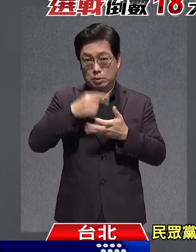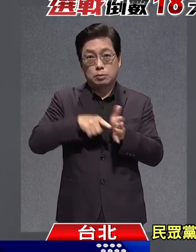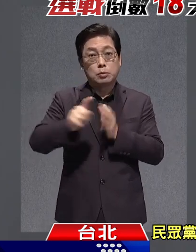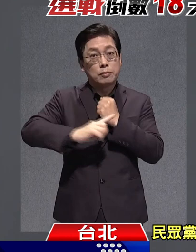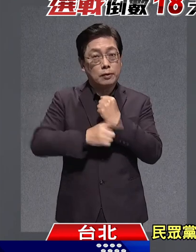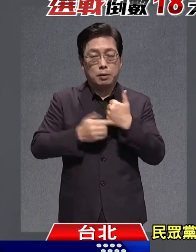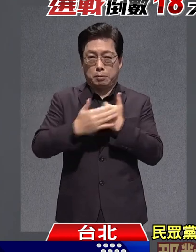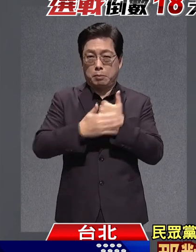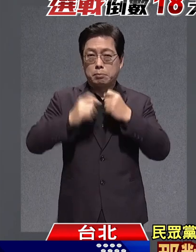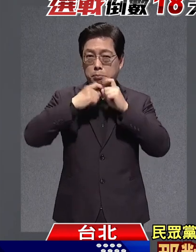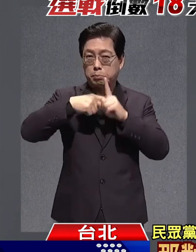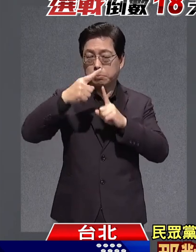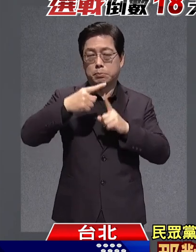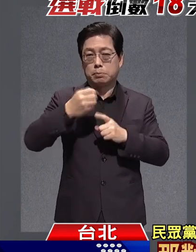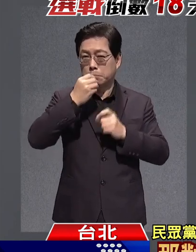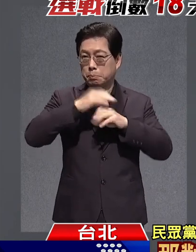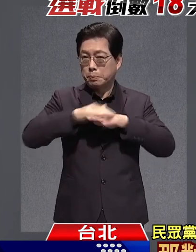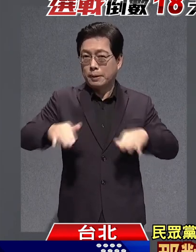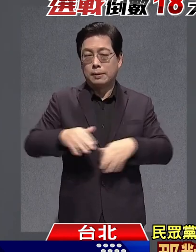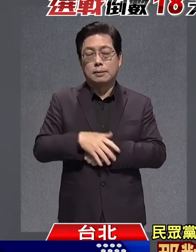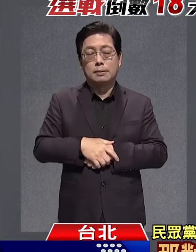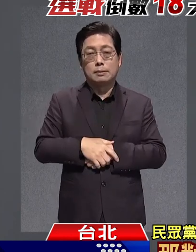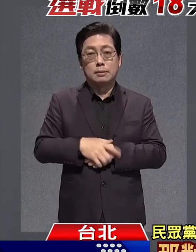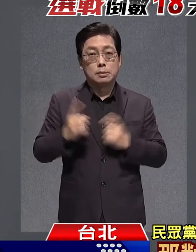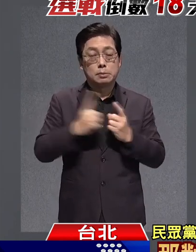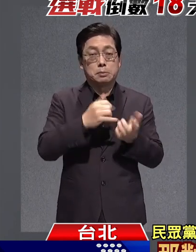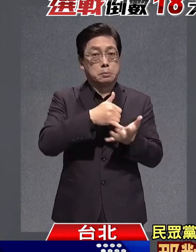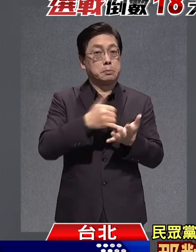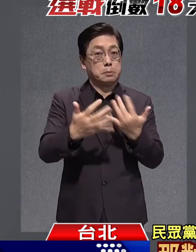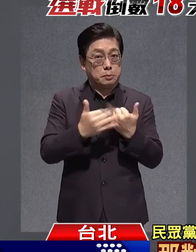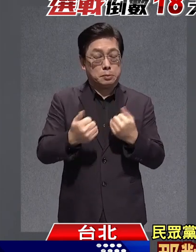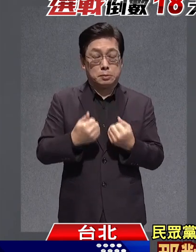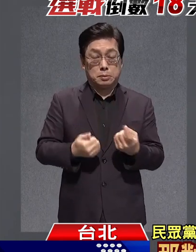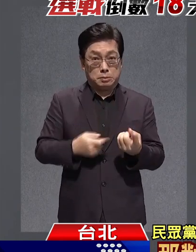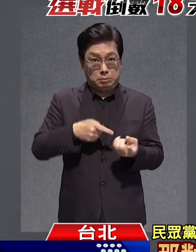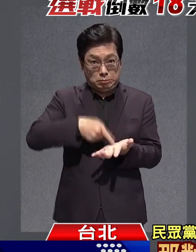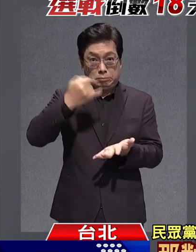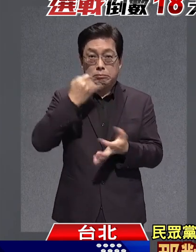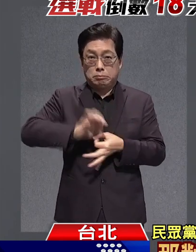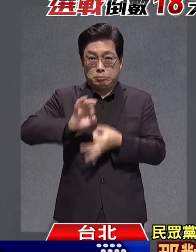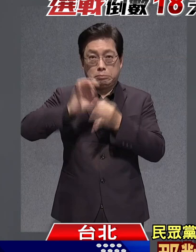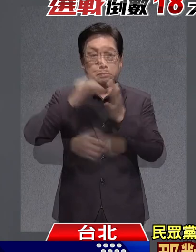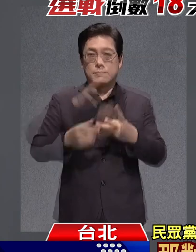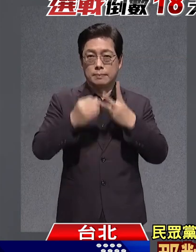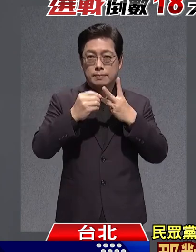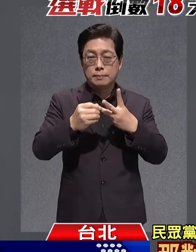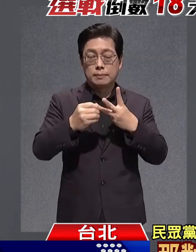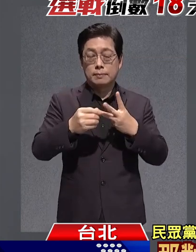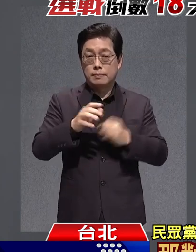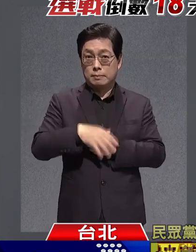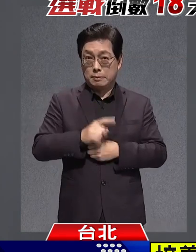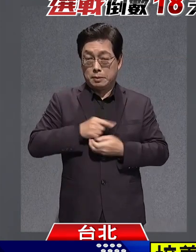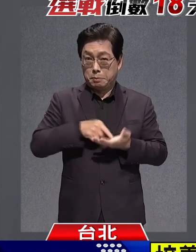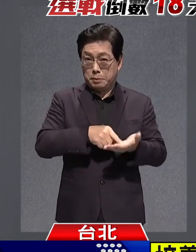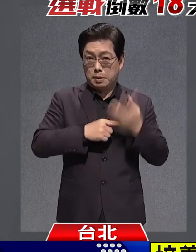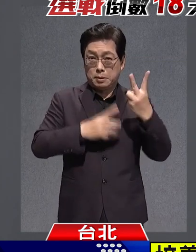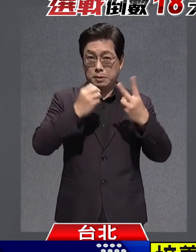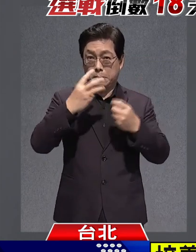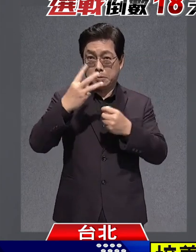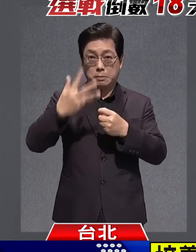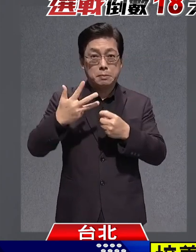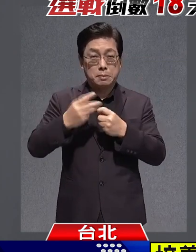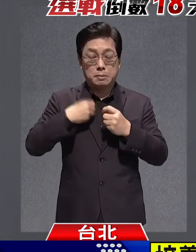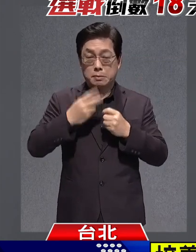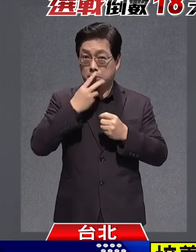质和食安。那对弱势学童，每一餐可以补助增加到75元。我会主动争取2038亚